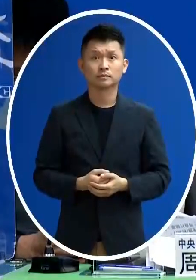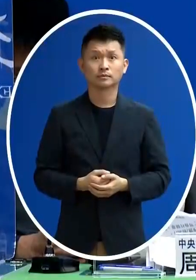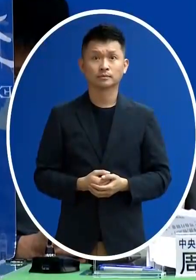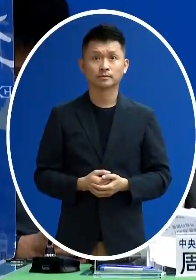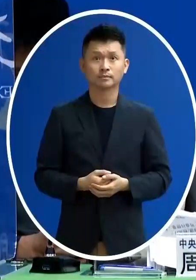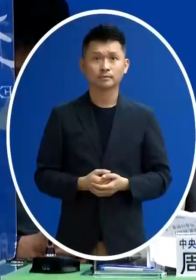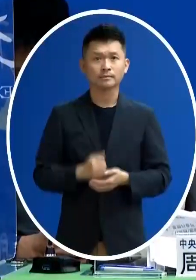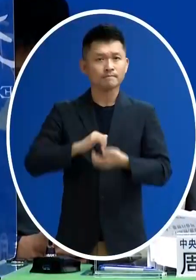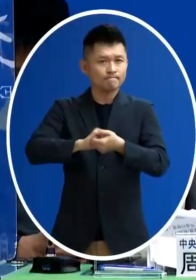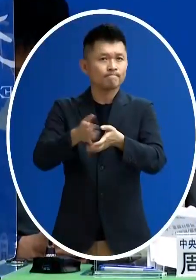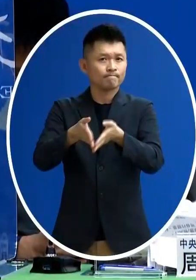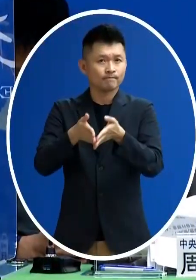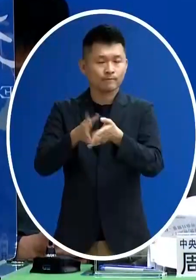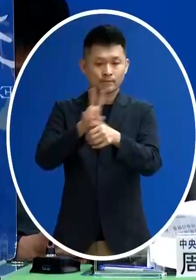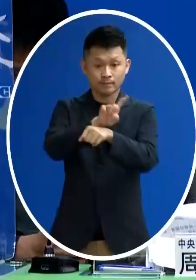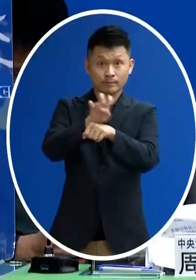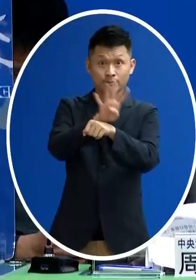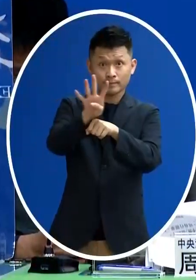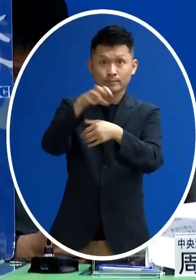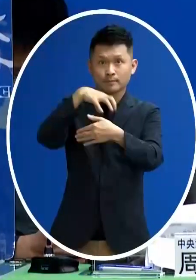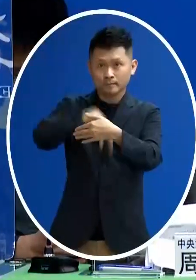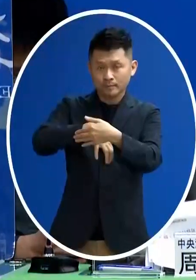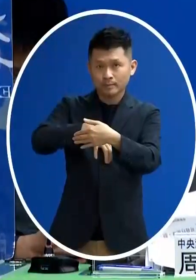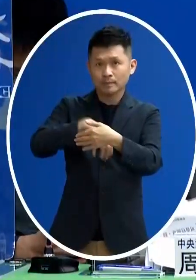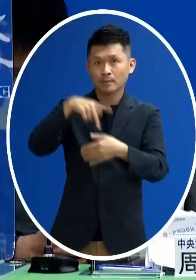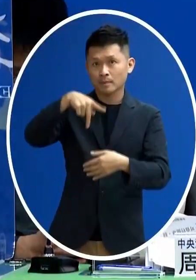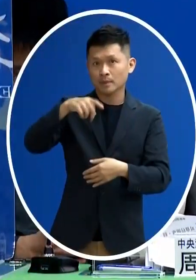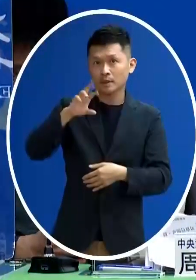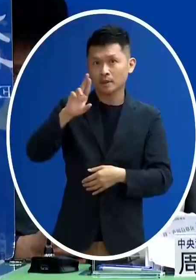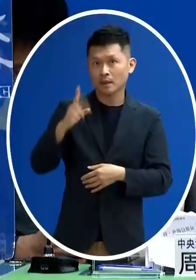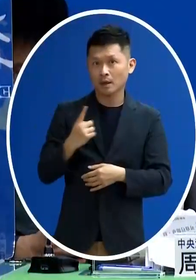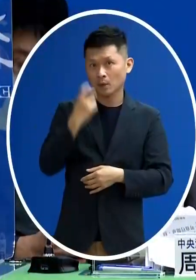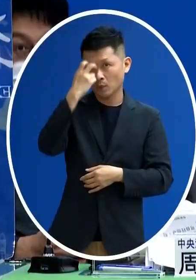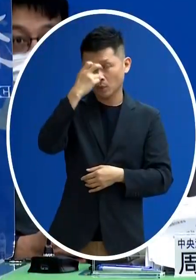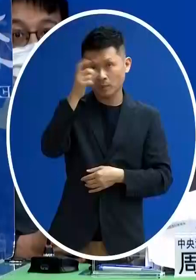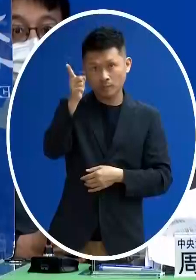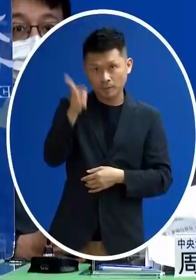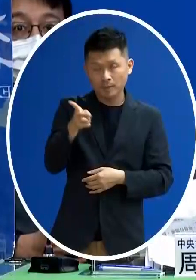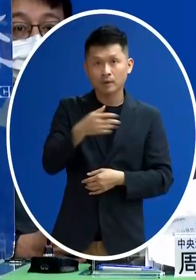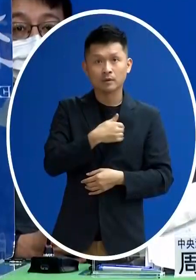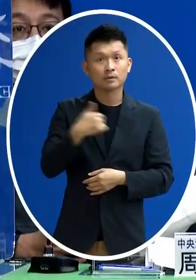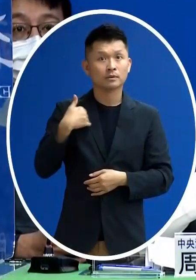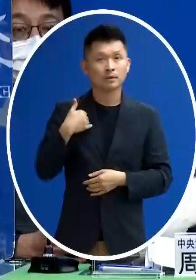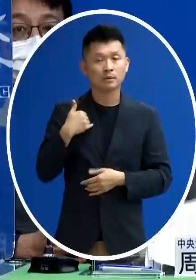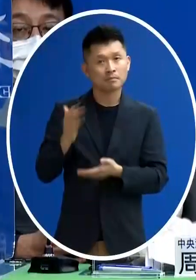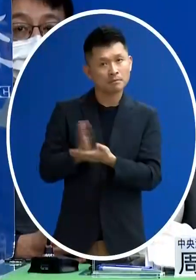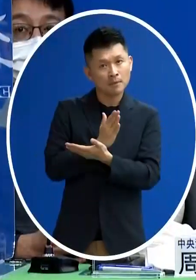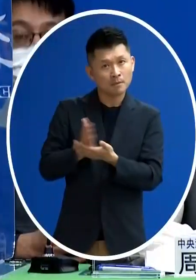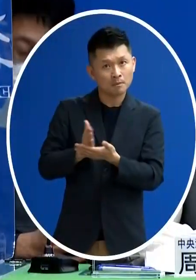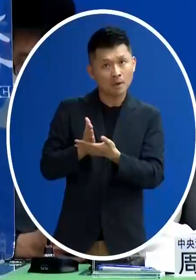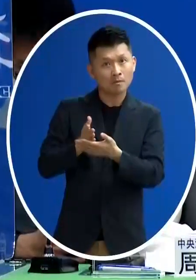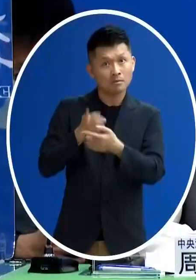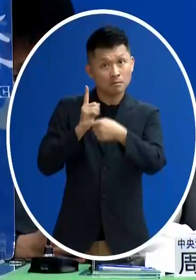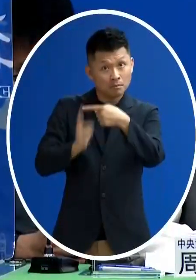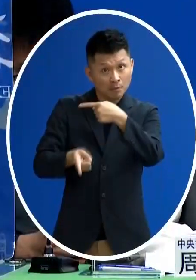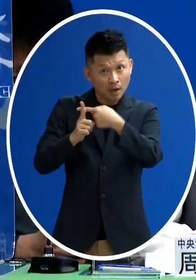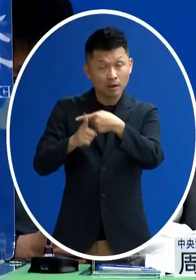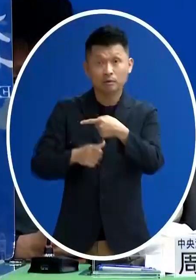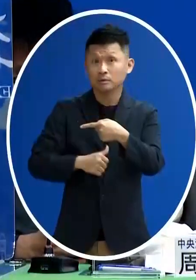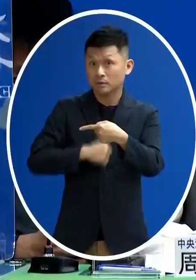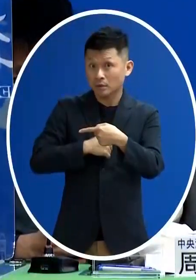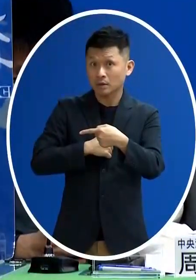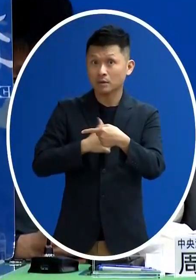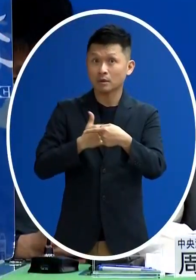个时候必要时候也可以在20小时内裁剪，又做 PCR 的一个复验啊，确认他是不是真的一个 PCR 真的